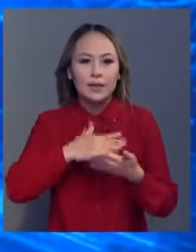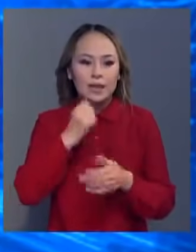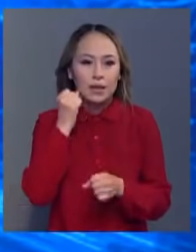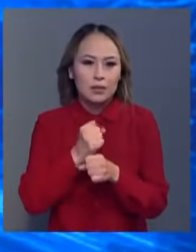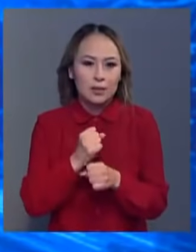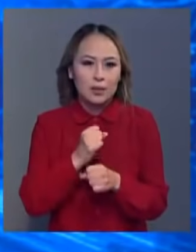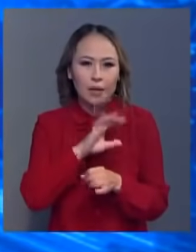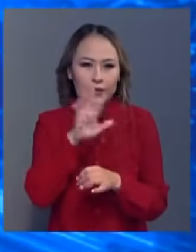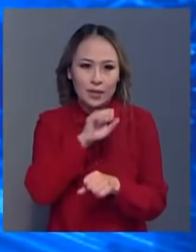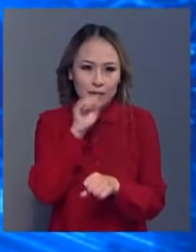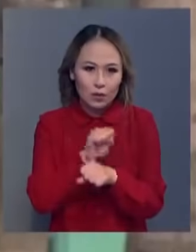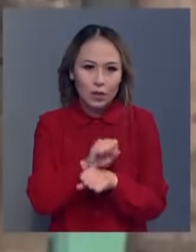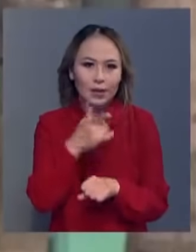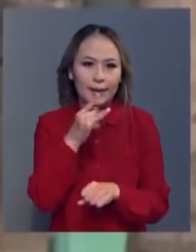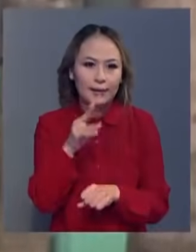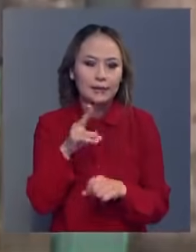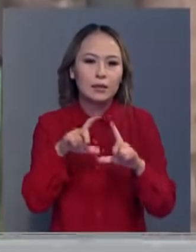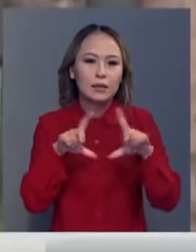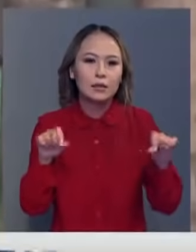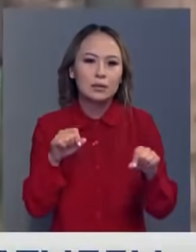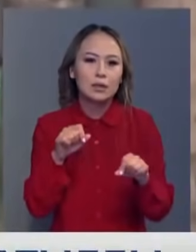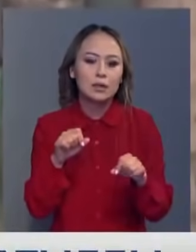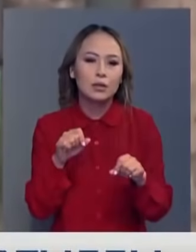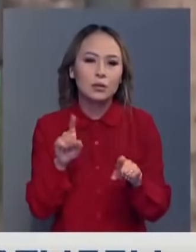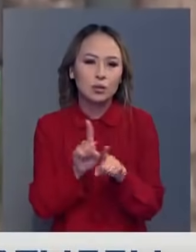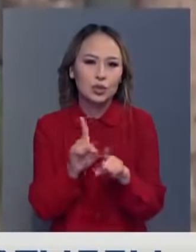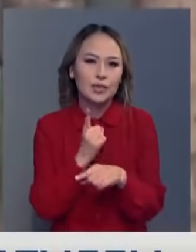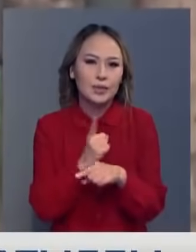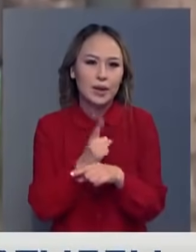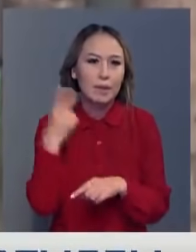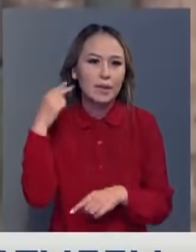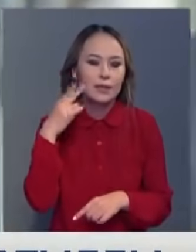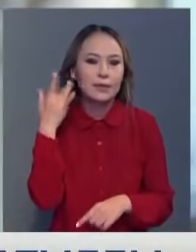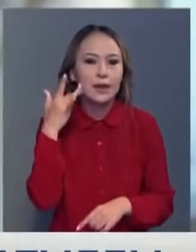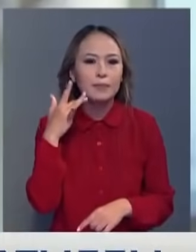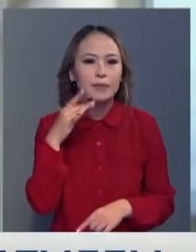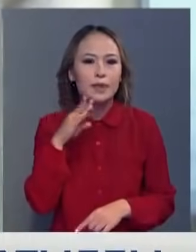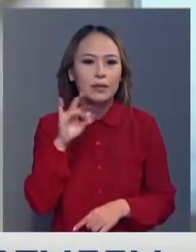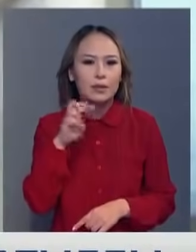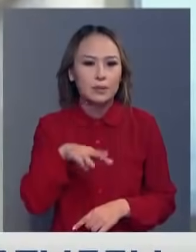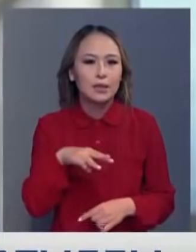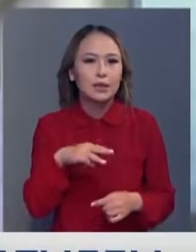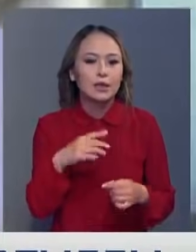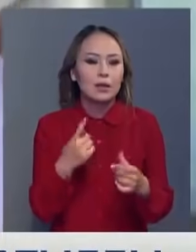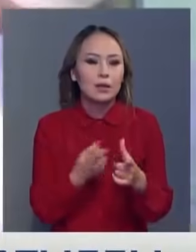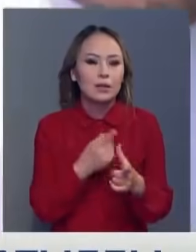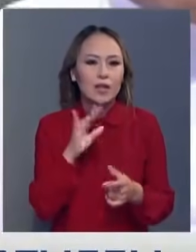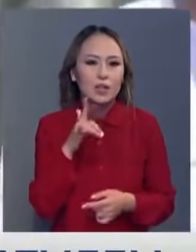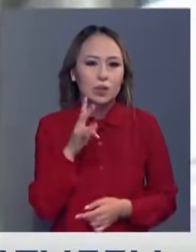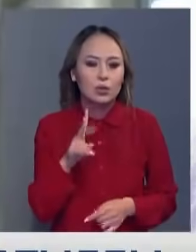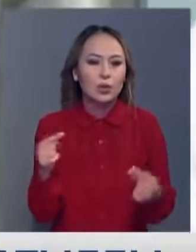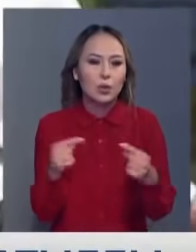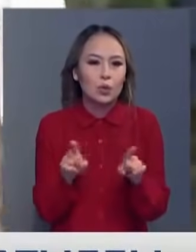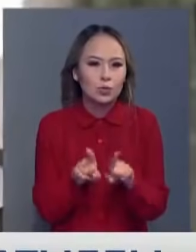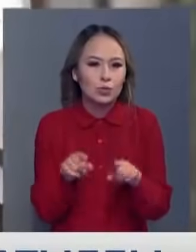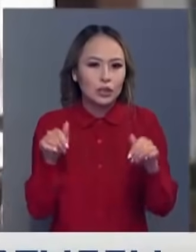тоқтатып, грин картаға шектеуін ұзартты. Президент Дональд Трамп осындай үкімге қол қойды. Вашингтонның мұндай шешім